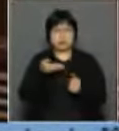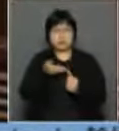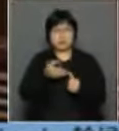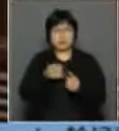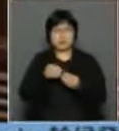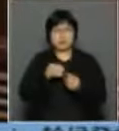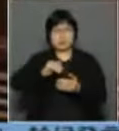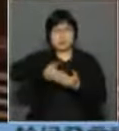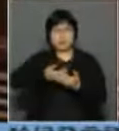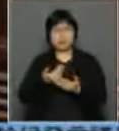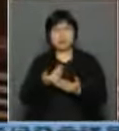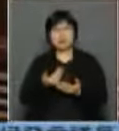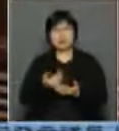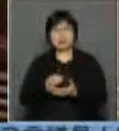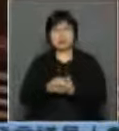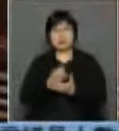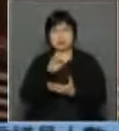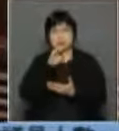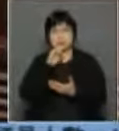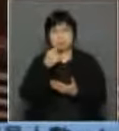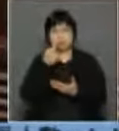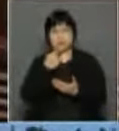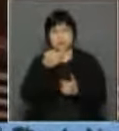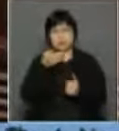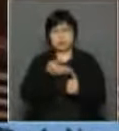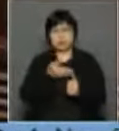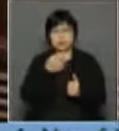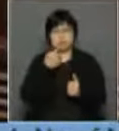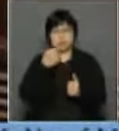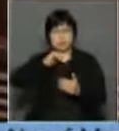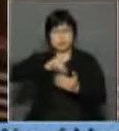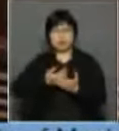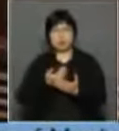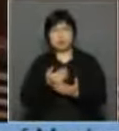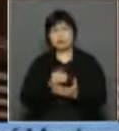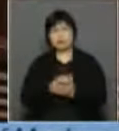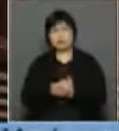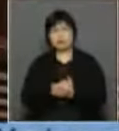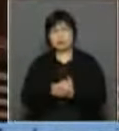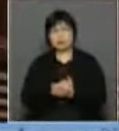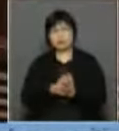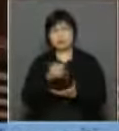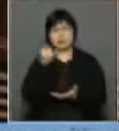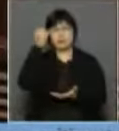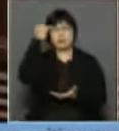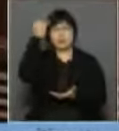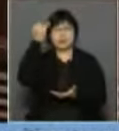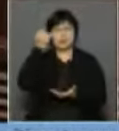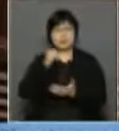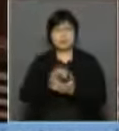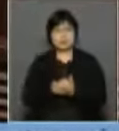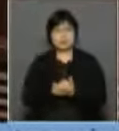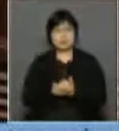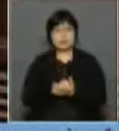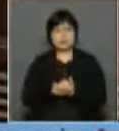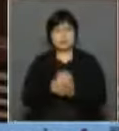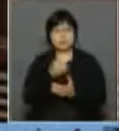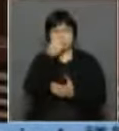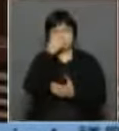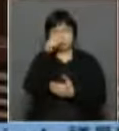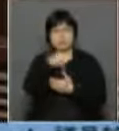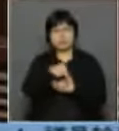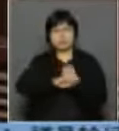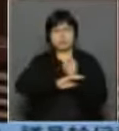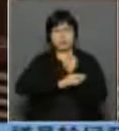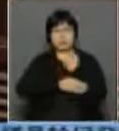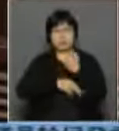止，竟然說到要血債血償。我不明白在香港這個法治